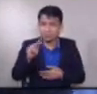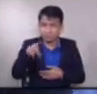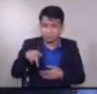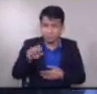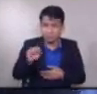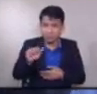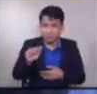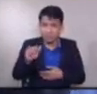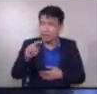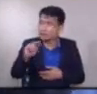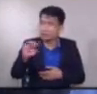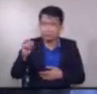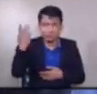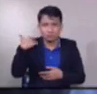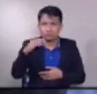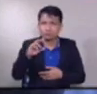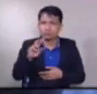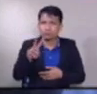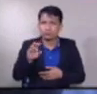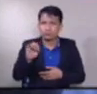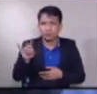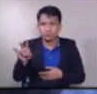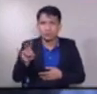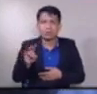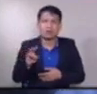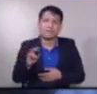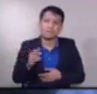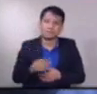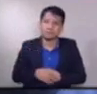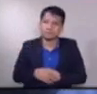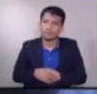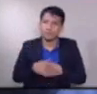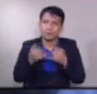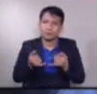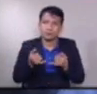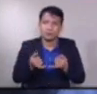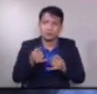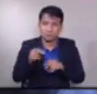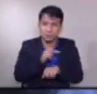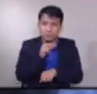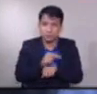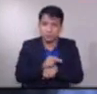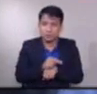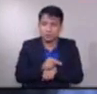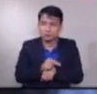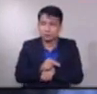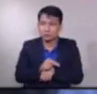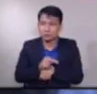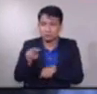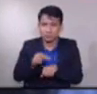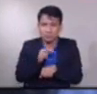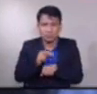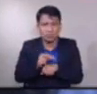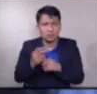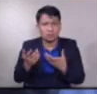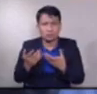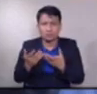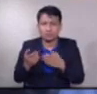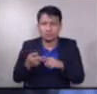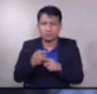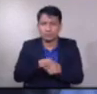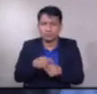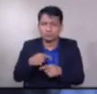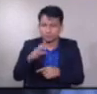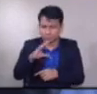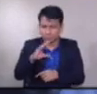noong 2007, ito po ay ginagamit ng National Commission Indigenous People mula